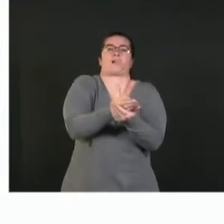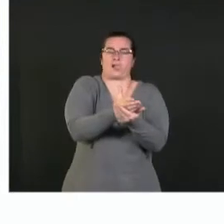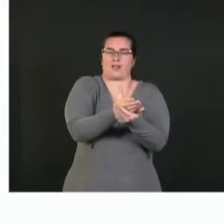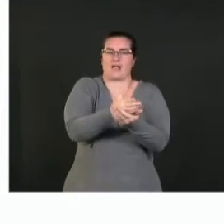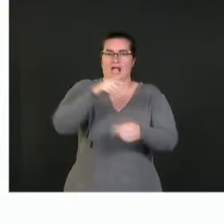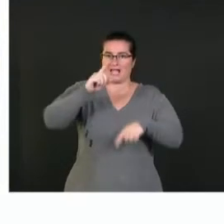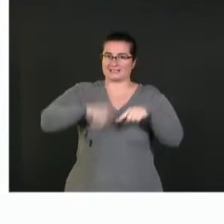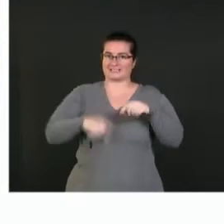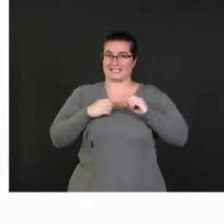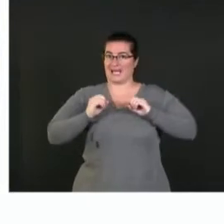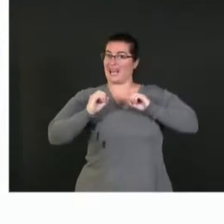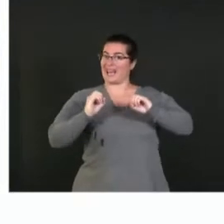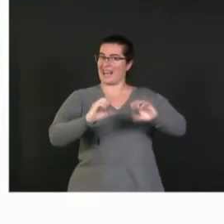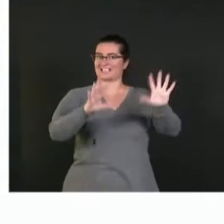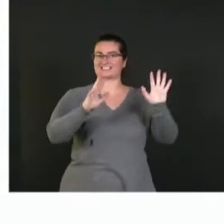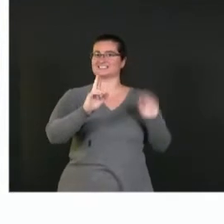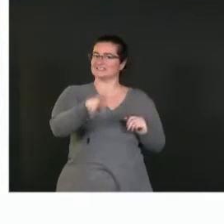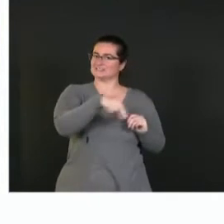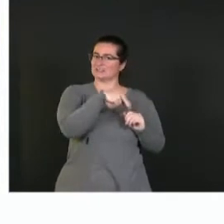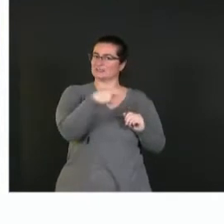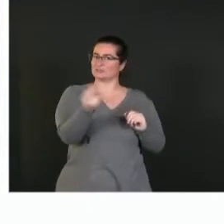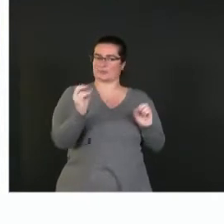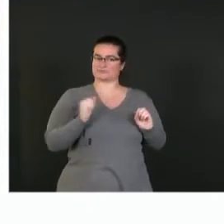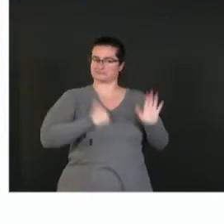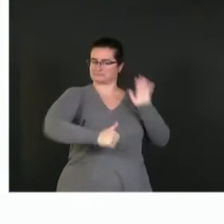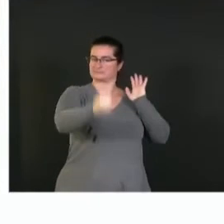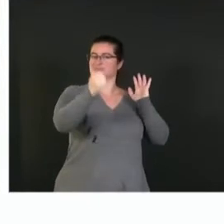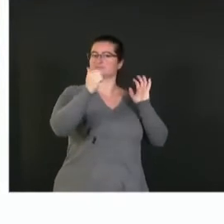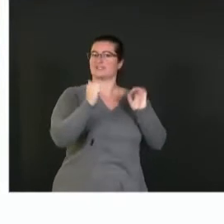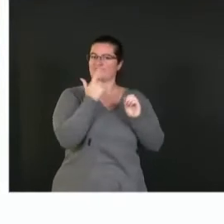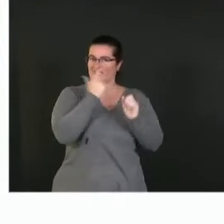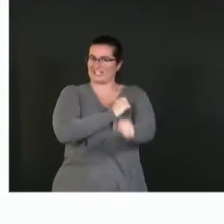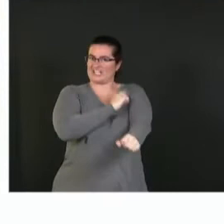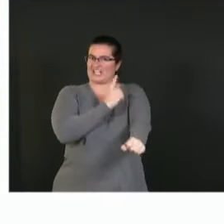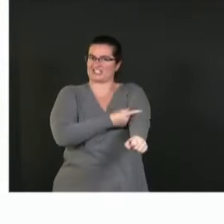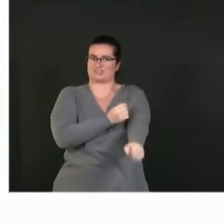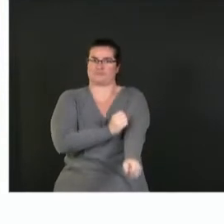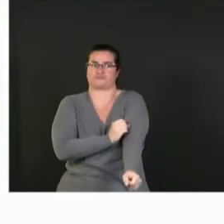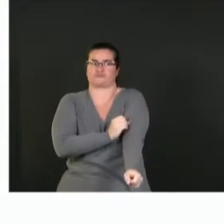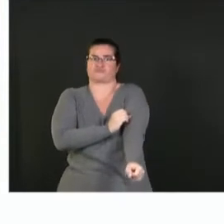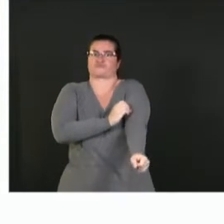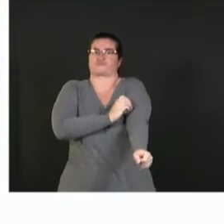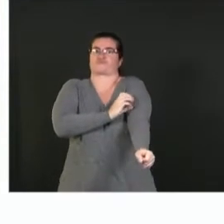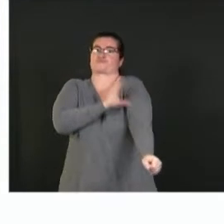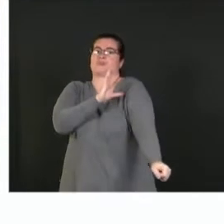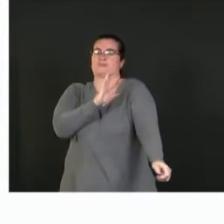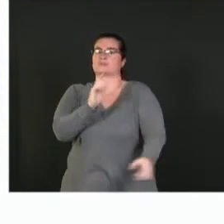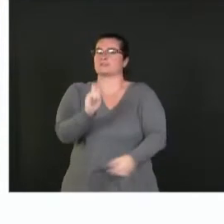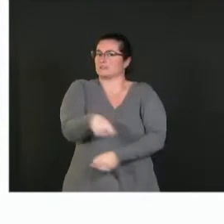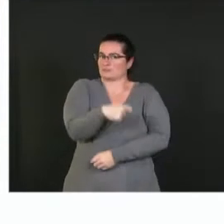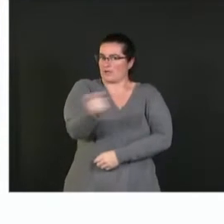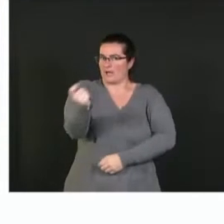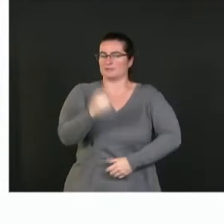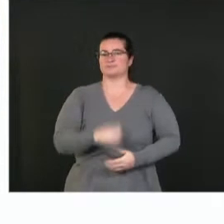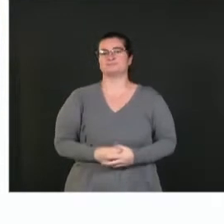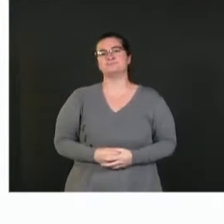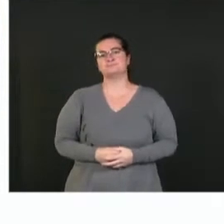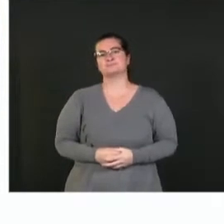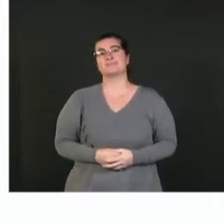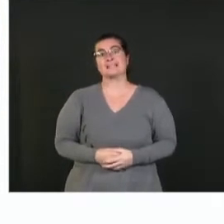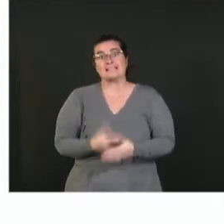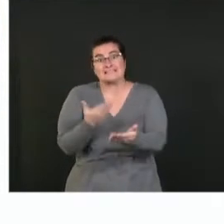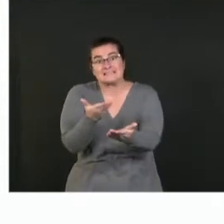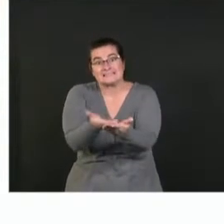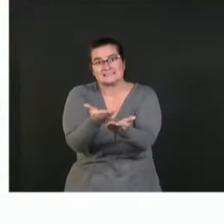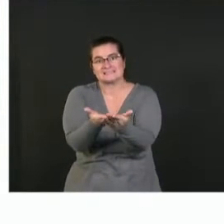pour se renaturer, on va dire, en tout cas pour se régénérer. Donc voilà un espace qui est un espace qui